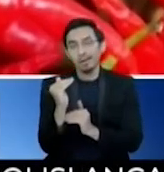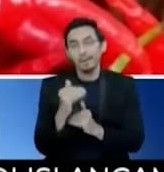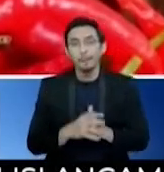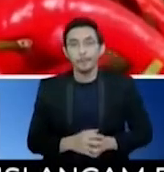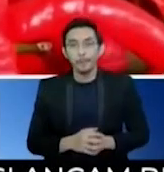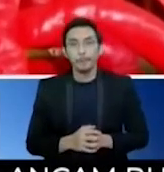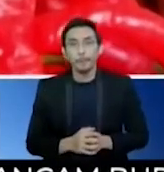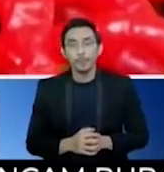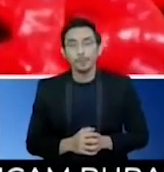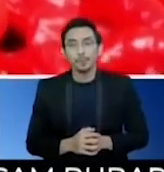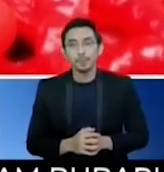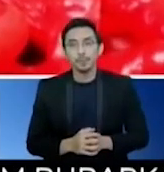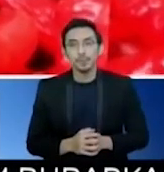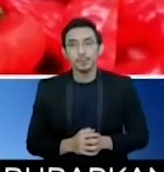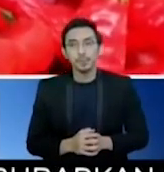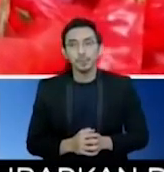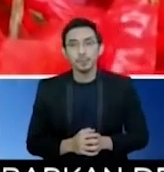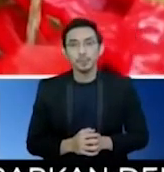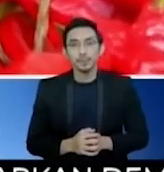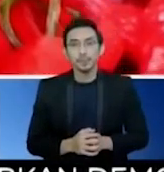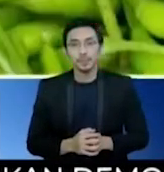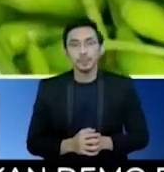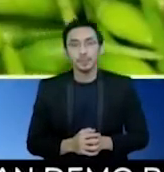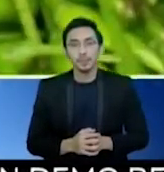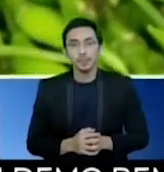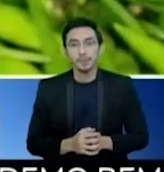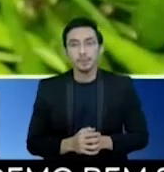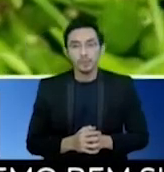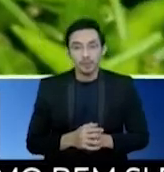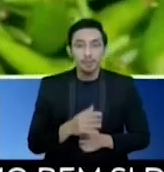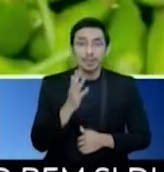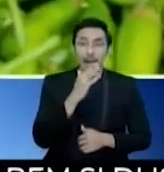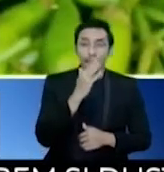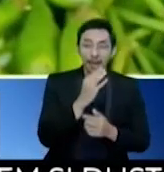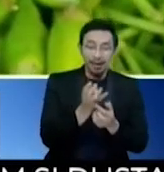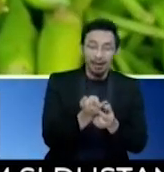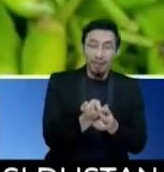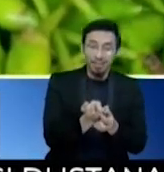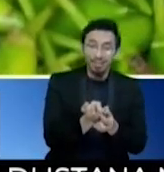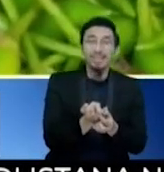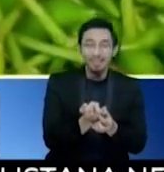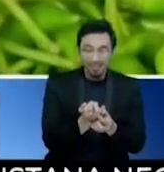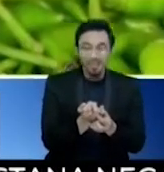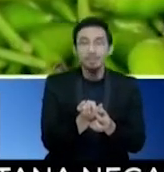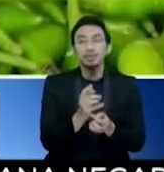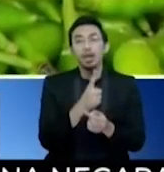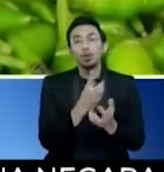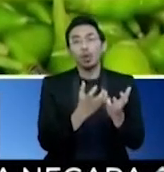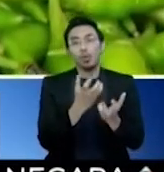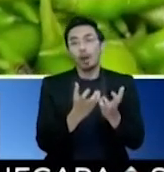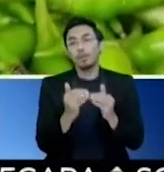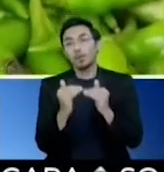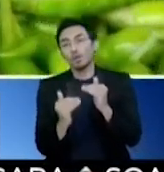kami sampaikan bahwa saat ini harga cabai rawit sendiri turun menjadi Rp60.000 per kilogramnya,